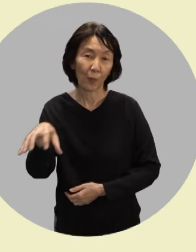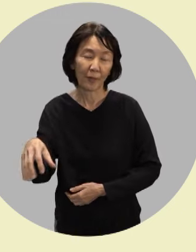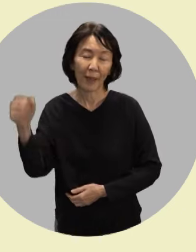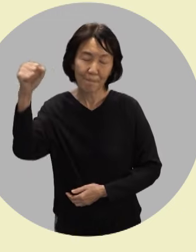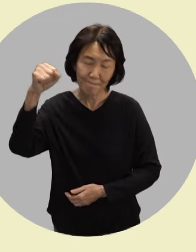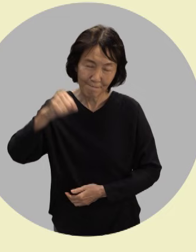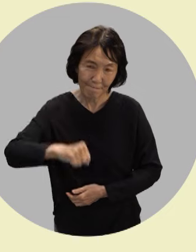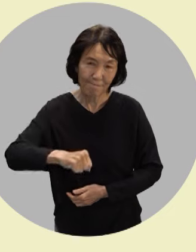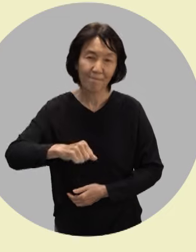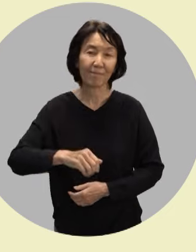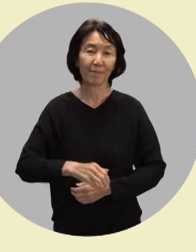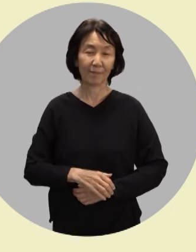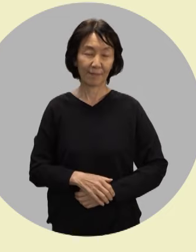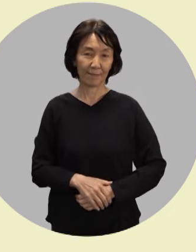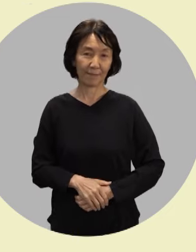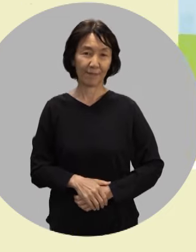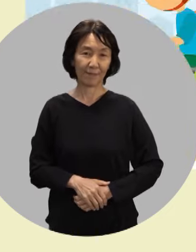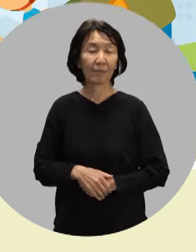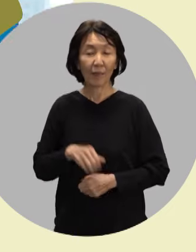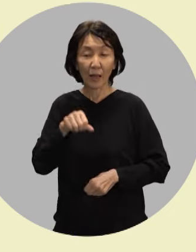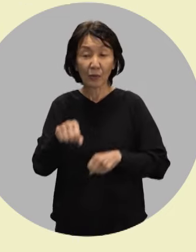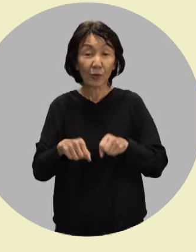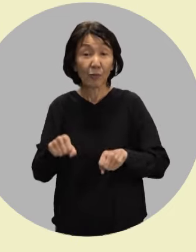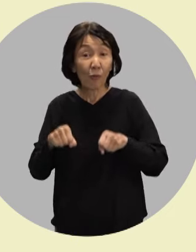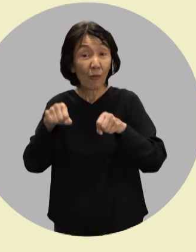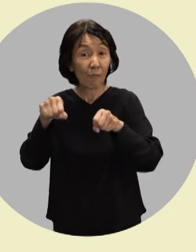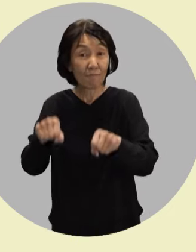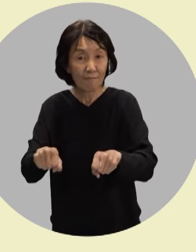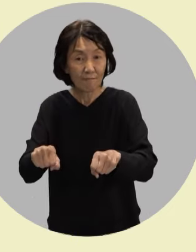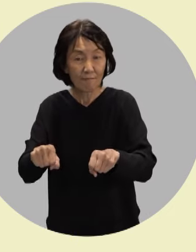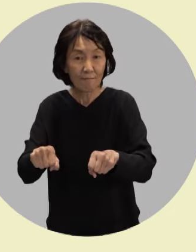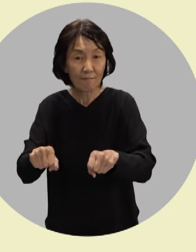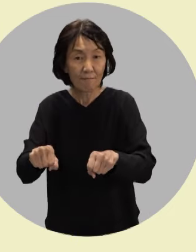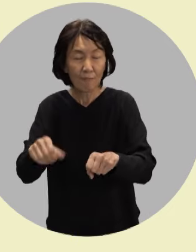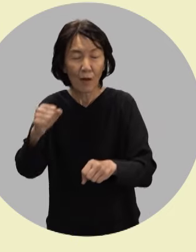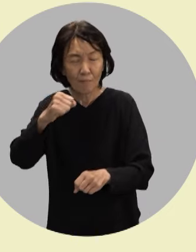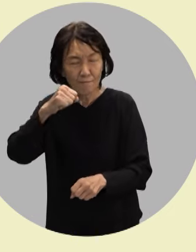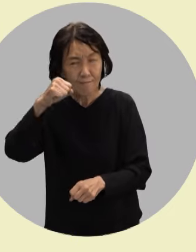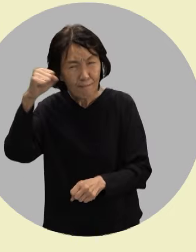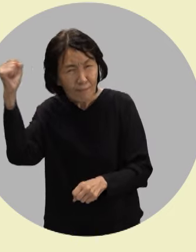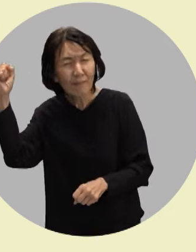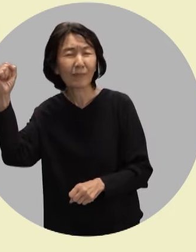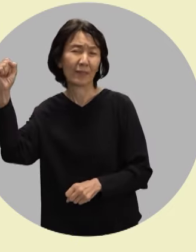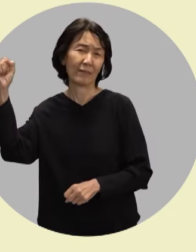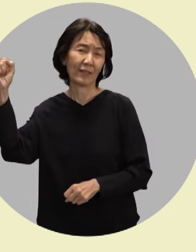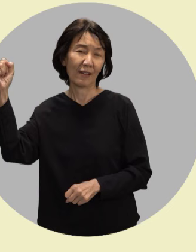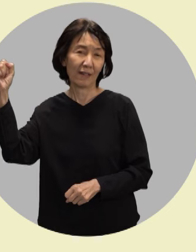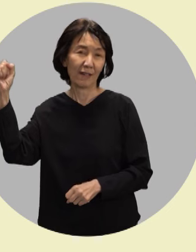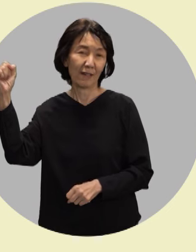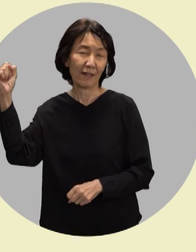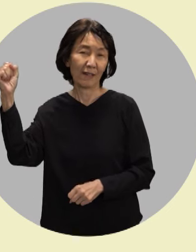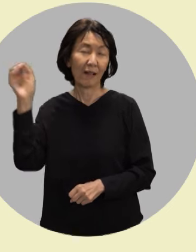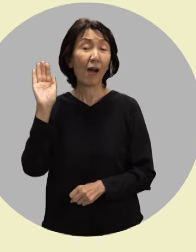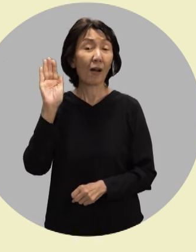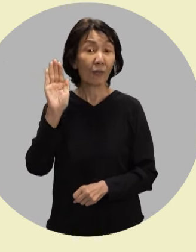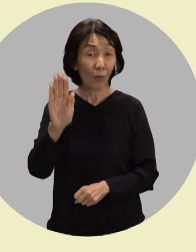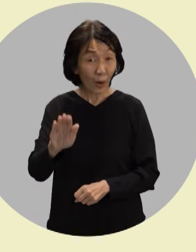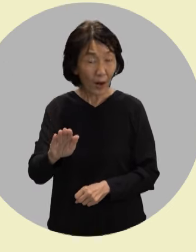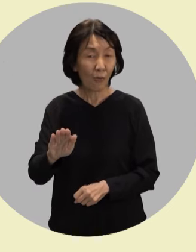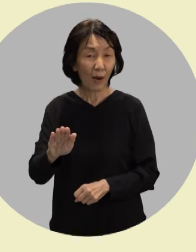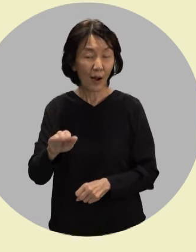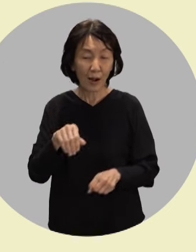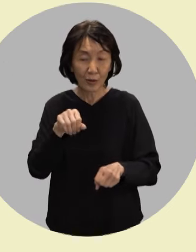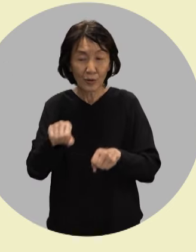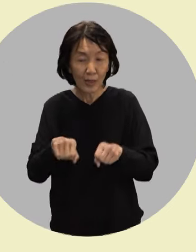火の利用を可能としております。また自転車につきましても、基本的には公園内乗り入れることはできなかったんですけれども